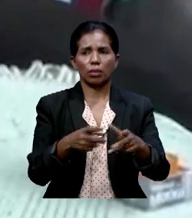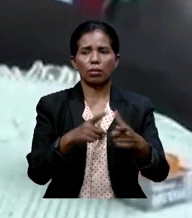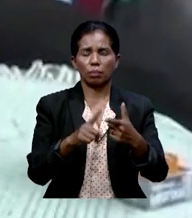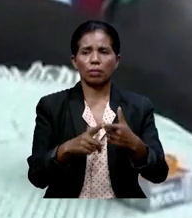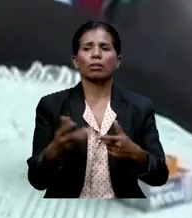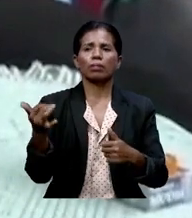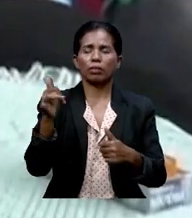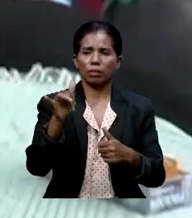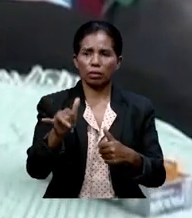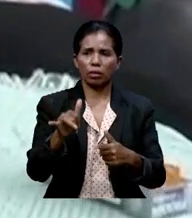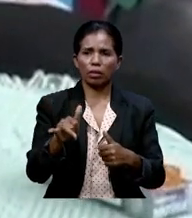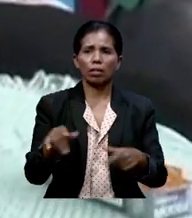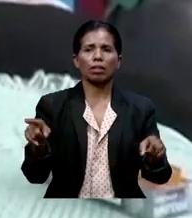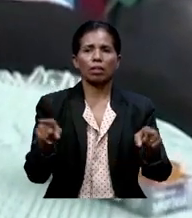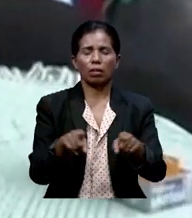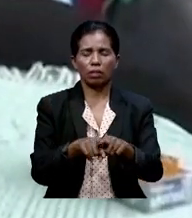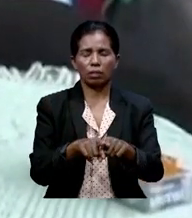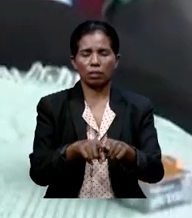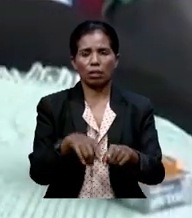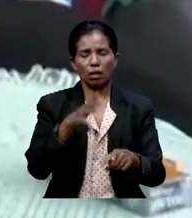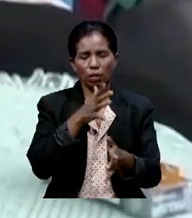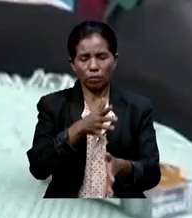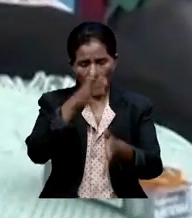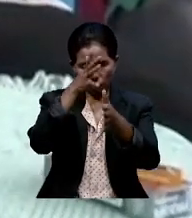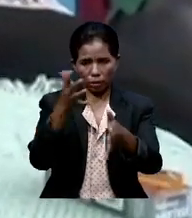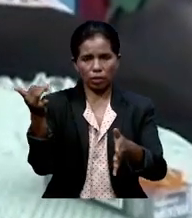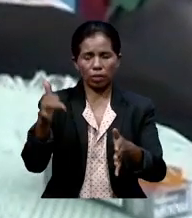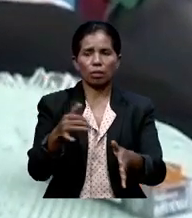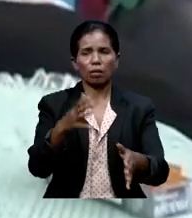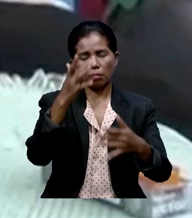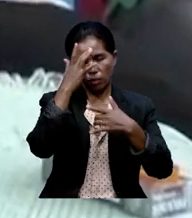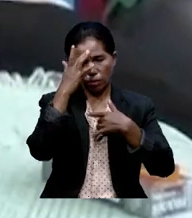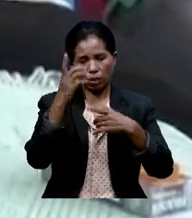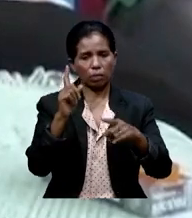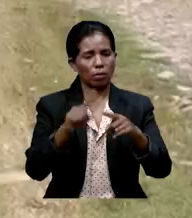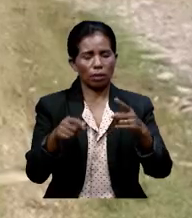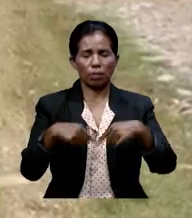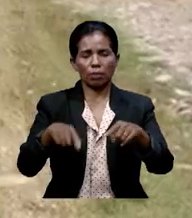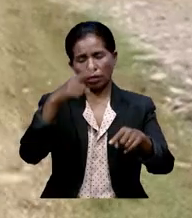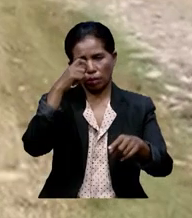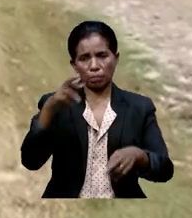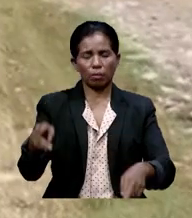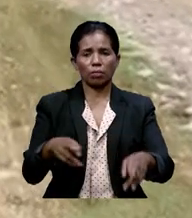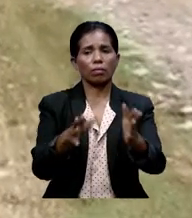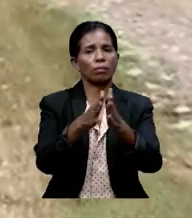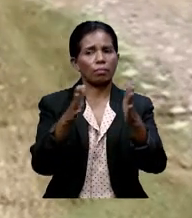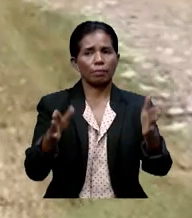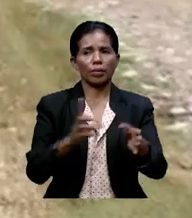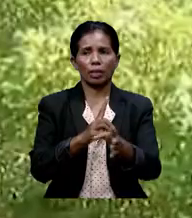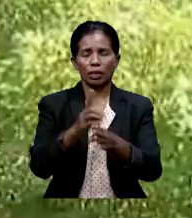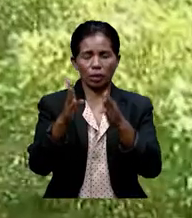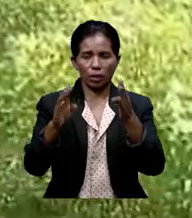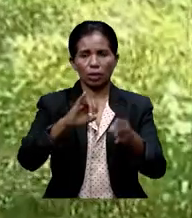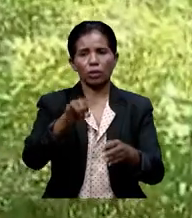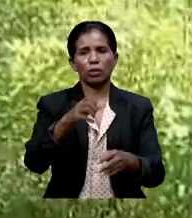sira nebe makanesa be katuas fer sira mak kondu moras ruma atu ba ina ba musla diak tama mota. Dirigente Joanico